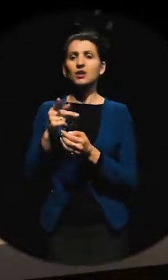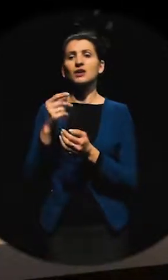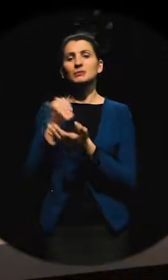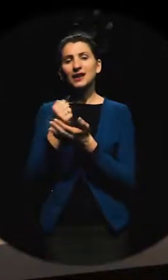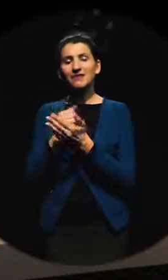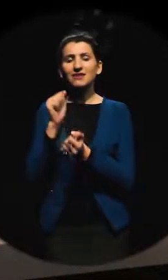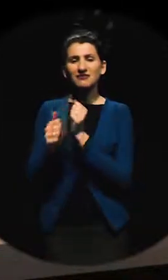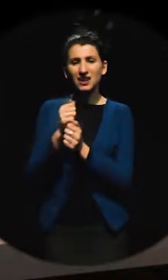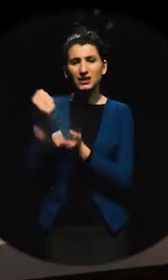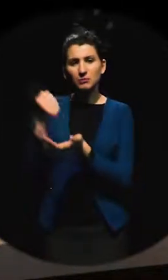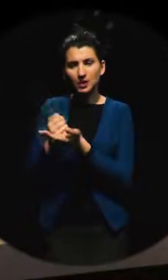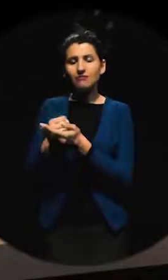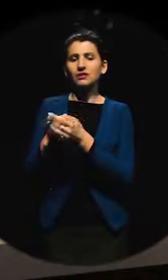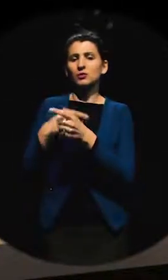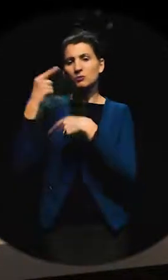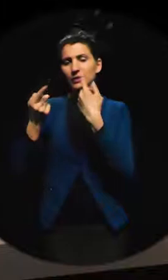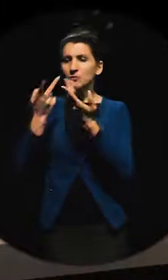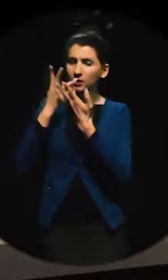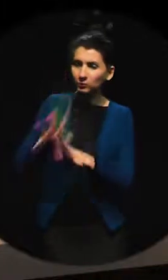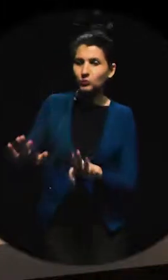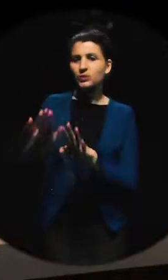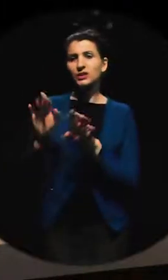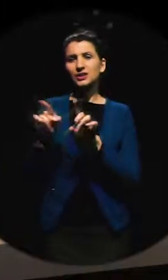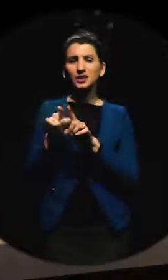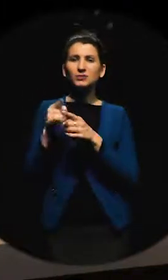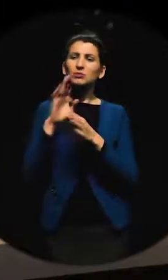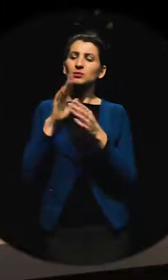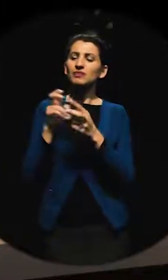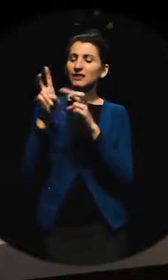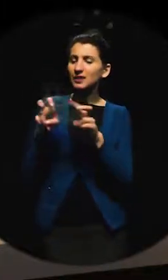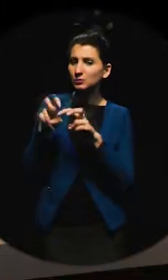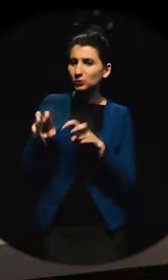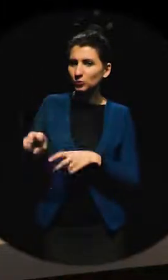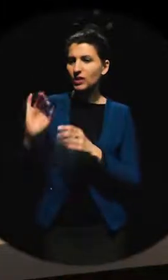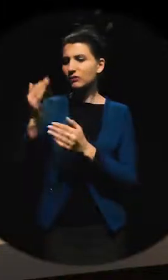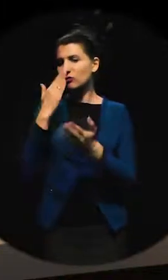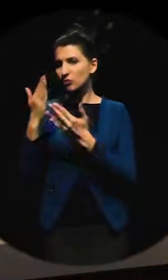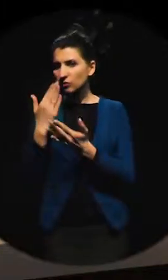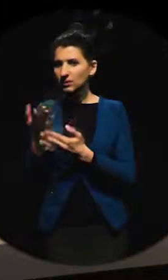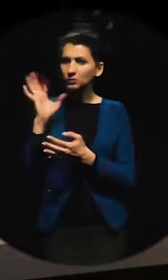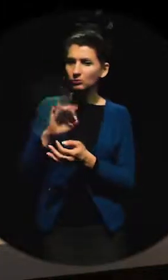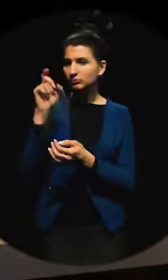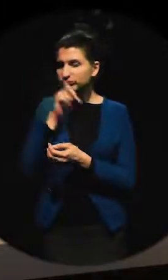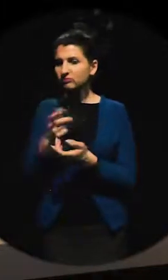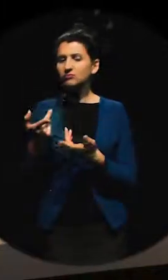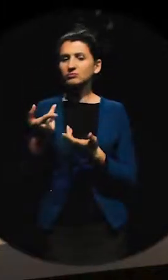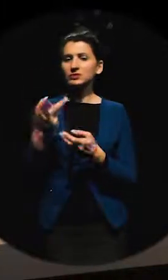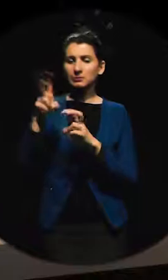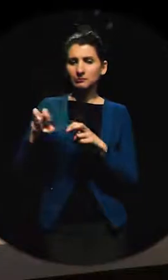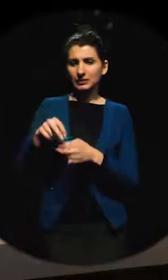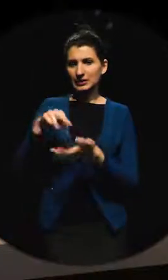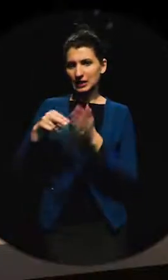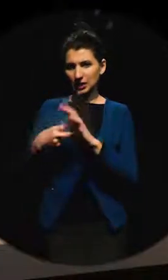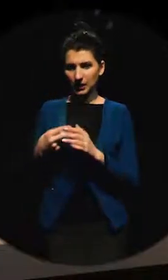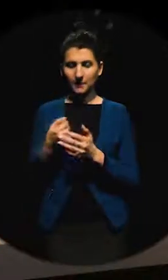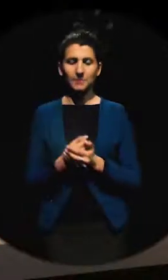prawa podejmuje i też im się krytycznie przygląda, badając strategie stosowane w ramach